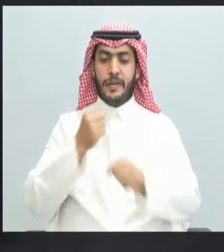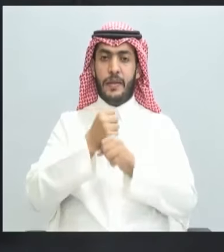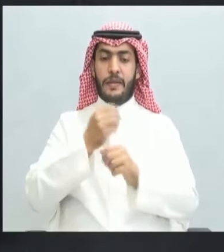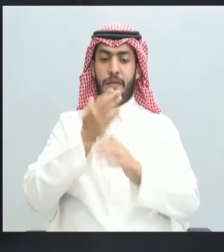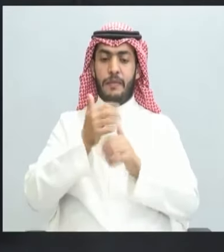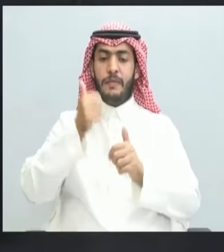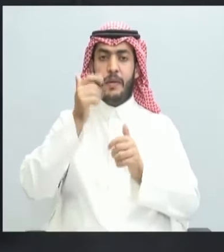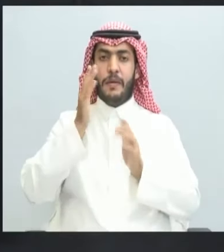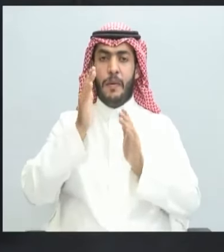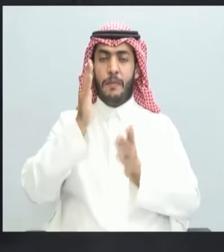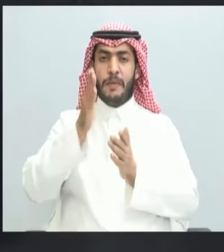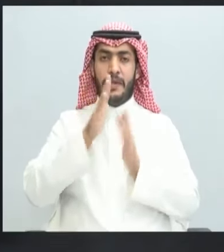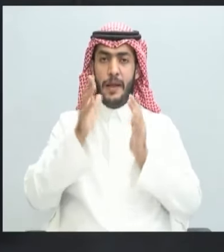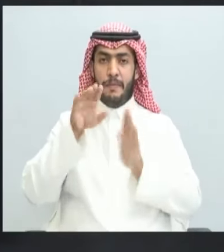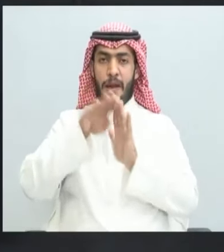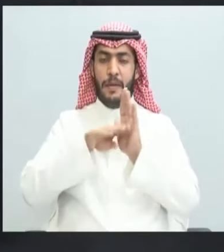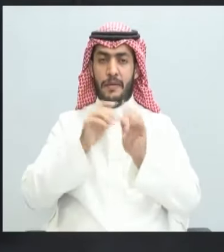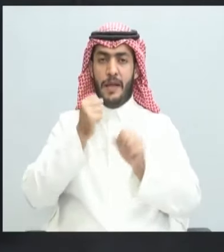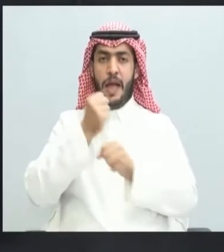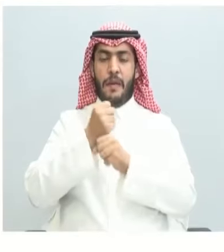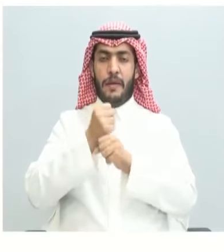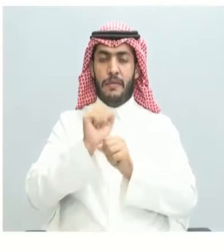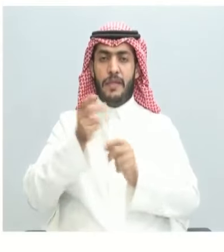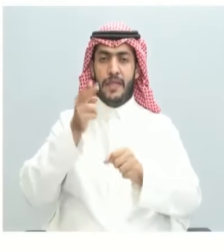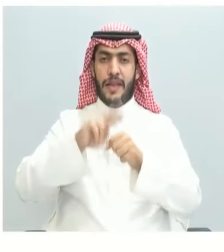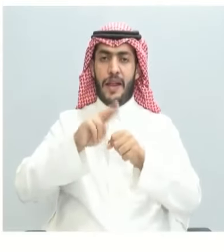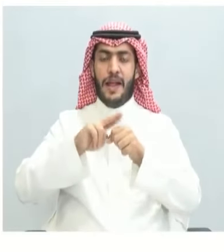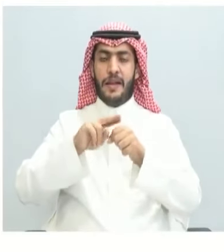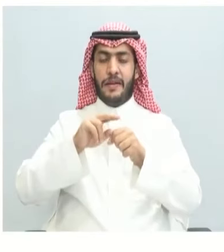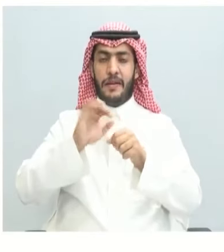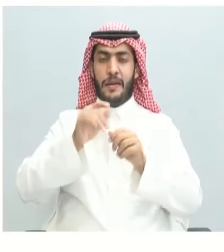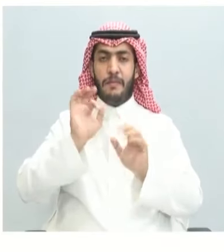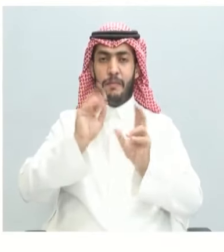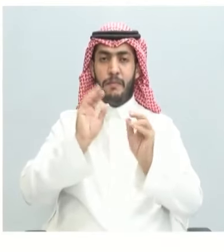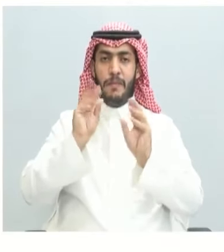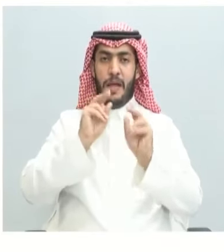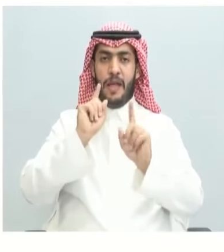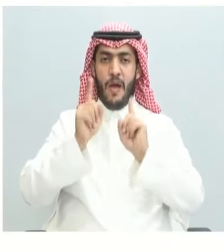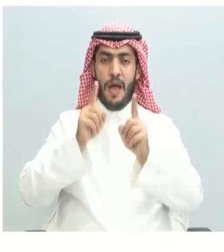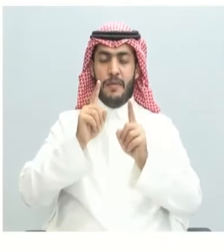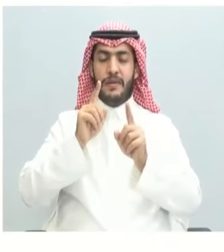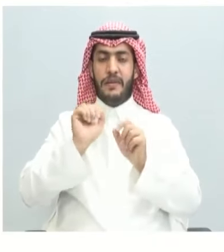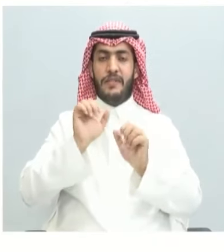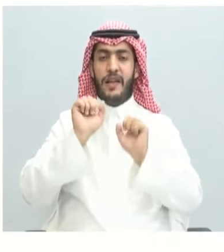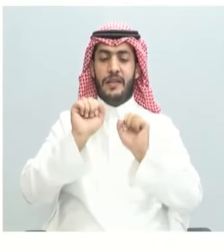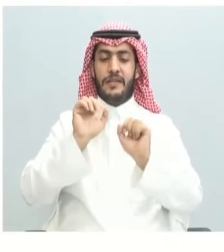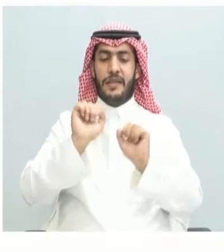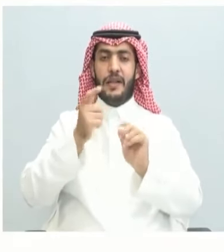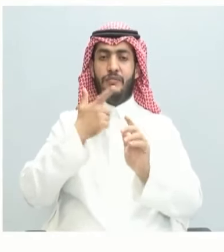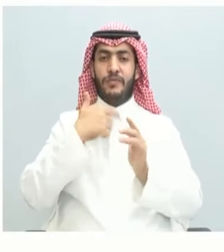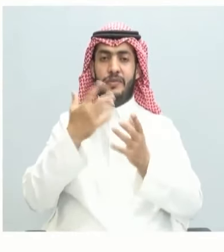تتحكم في مسار البرنامج او حتى تقوم بعمل تكرار بعض الاوامر بشكل خاص او على